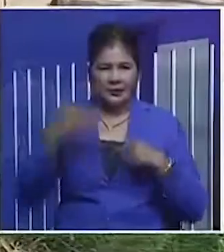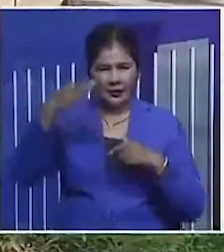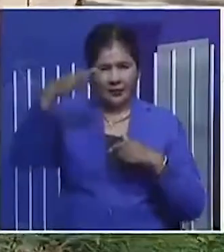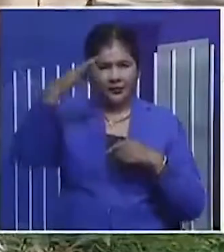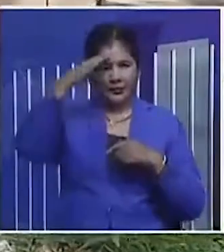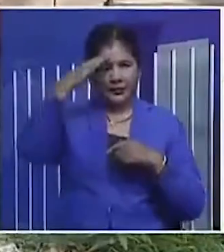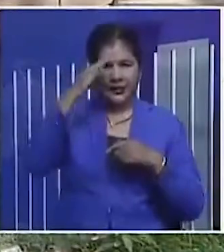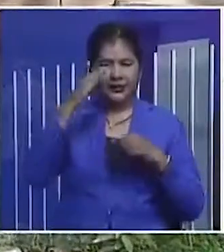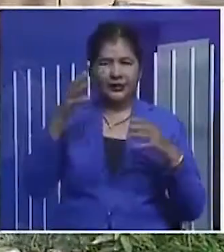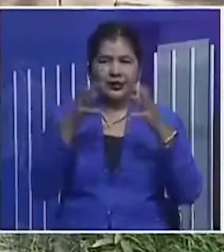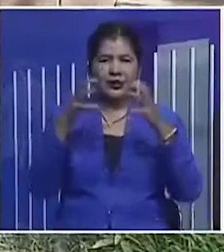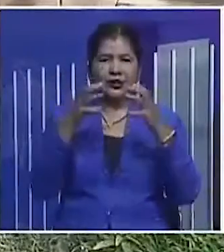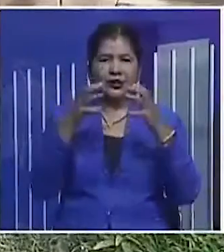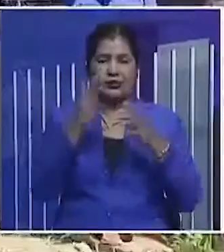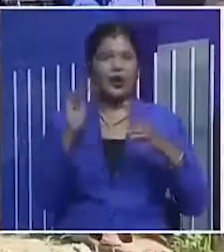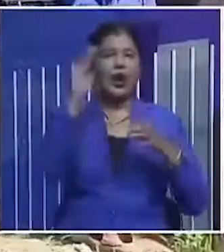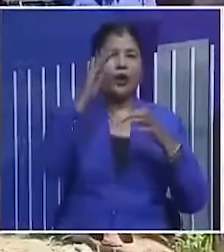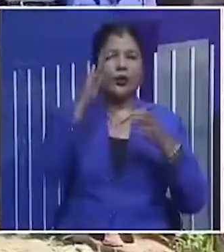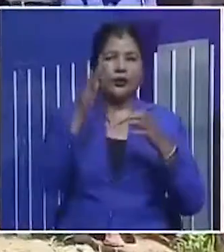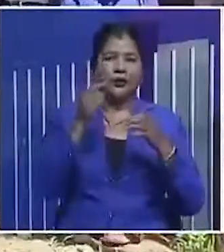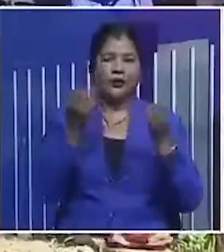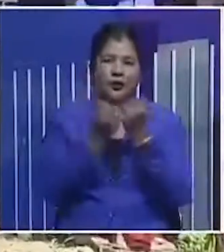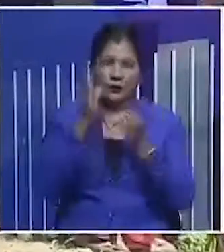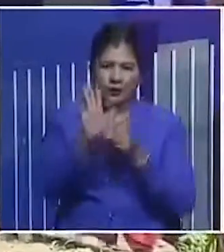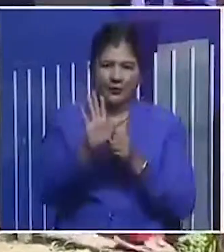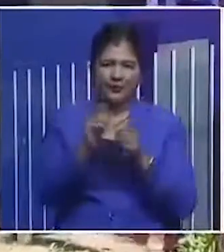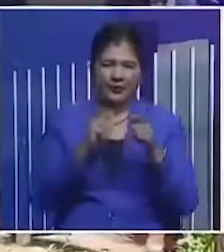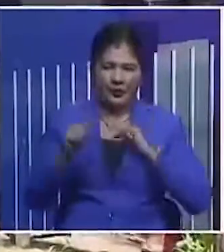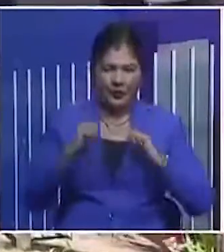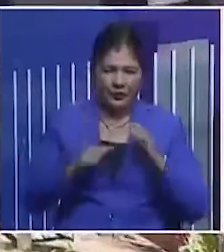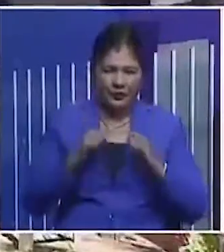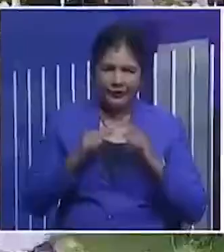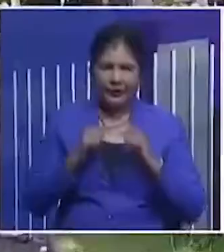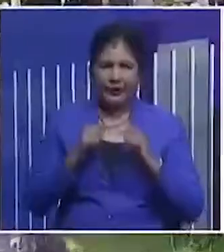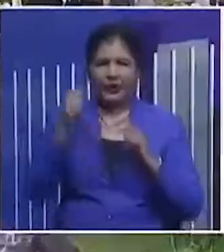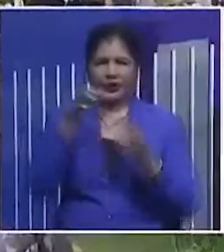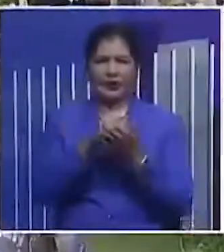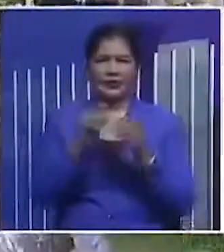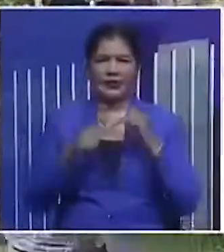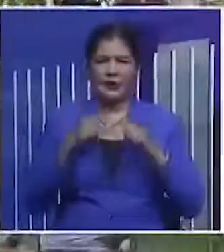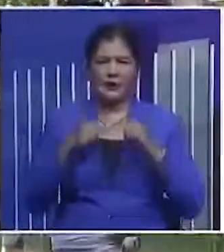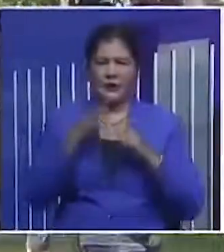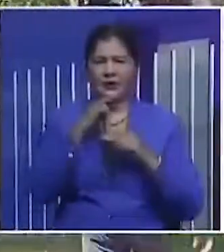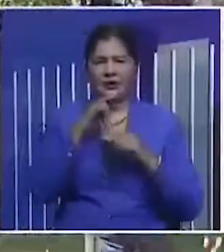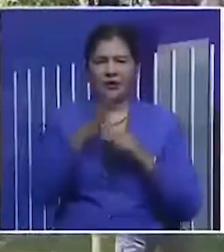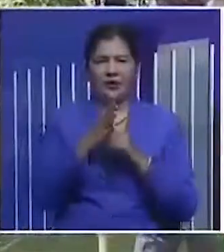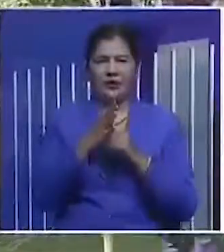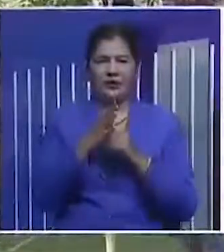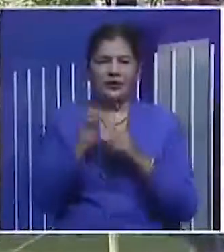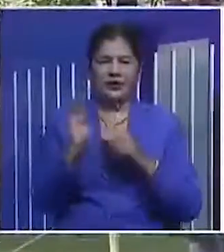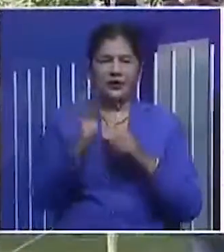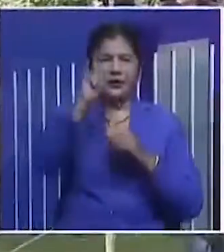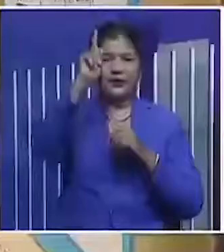नदिन हवाई फायर गरेको थियो। अन्य ठाउँमा भने कुनै पनि विवाद नभएको जिल्ला प्रशासन कार्यालय बाजुराले जनाएको